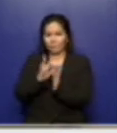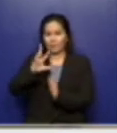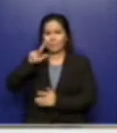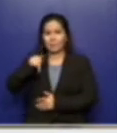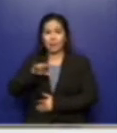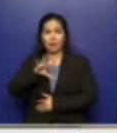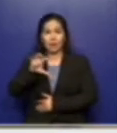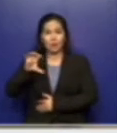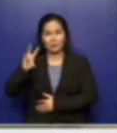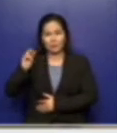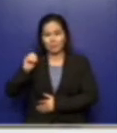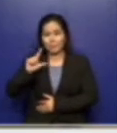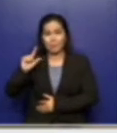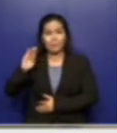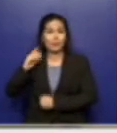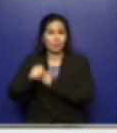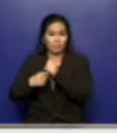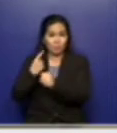3,570 ล้านบาทต่อปี